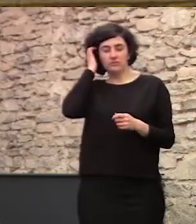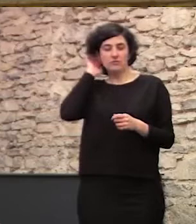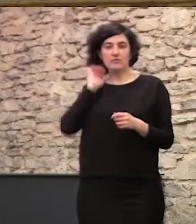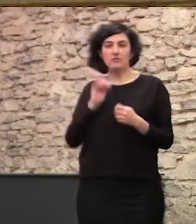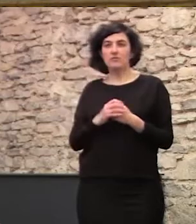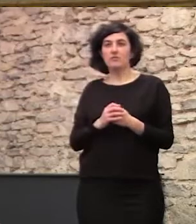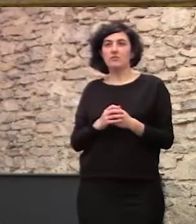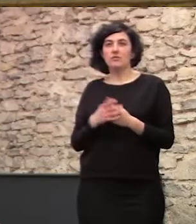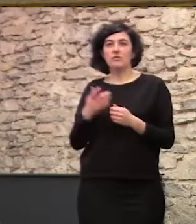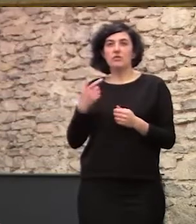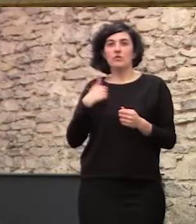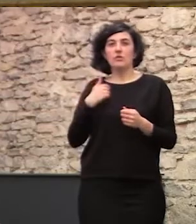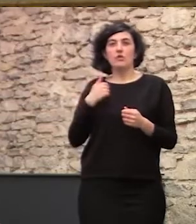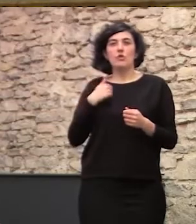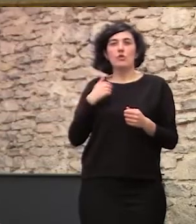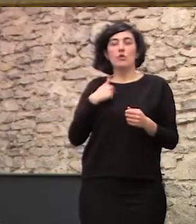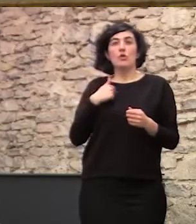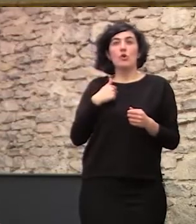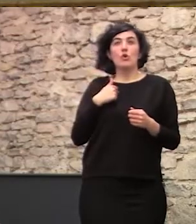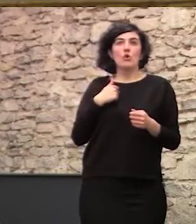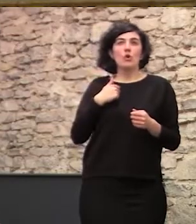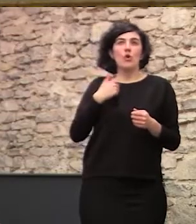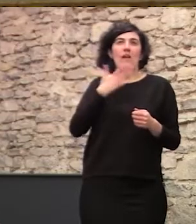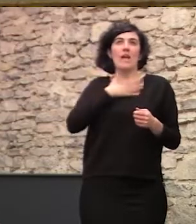bai, hortan nabil kuota hori da nire kuota